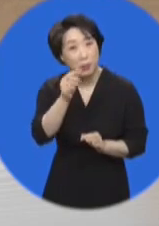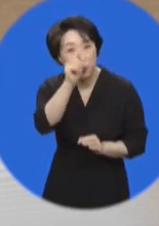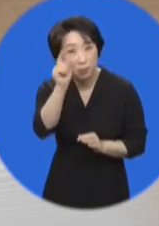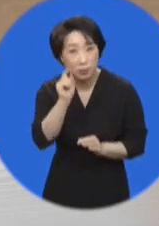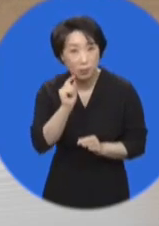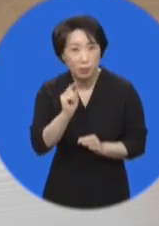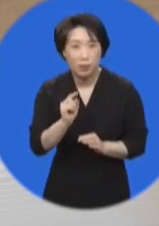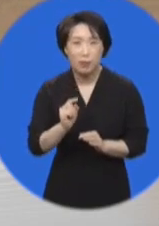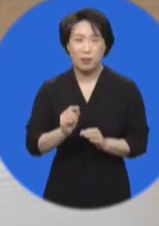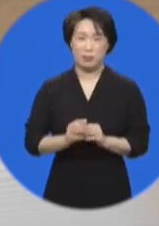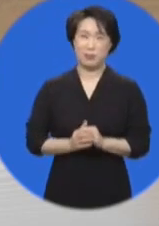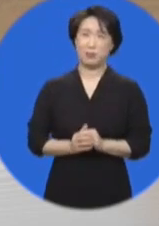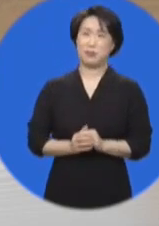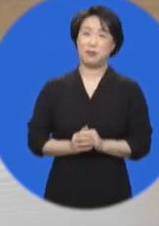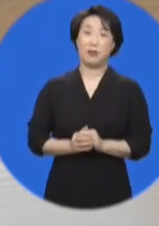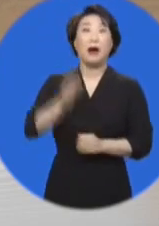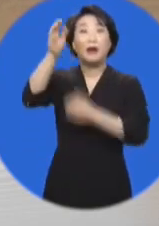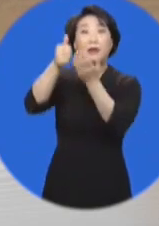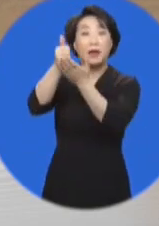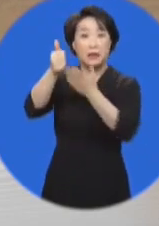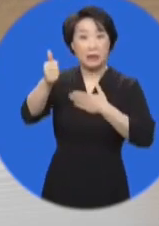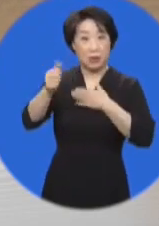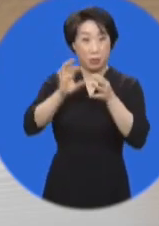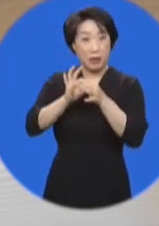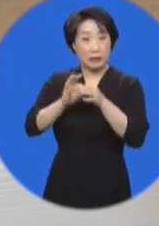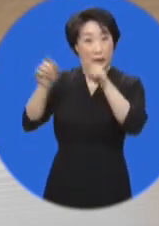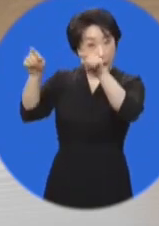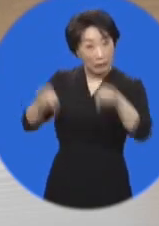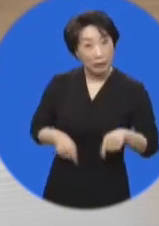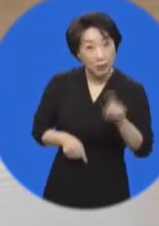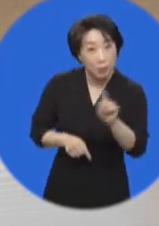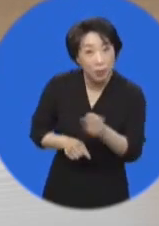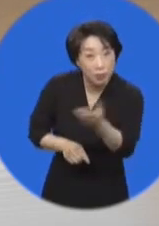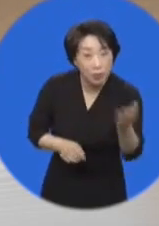있나? 그래서 하나님과 나와의 관계는